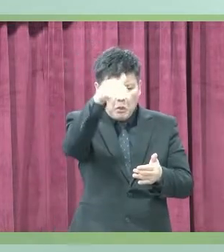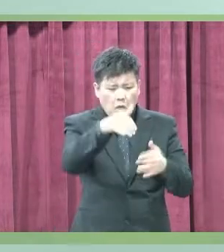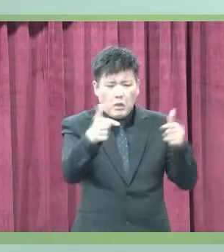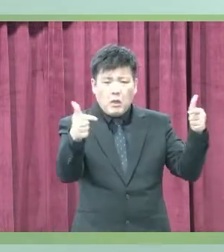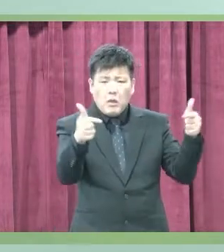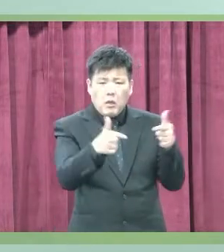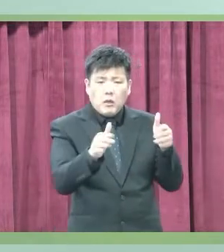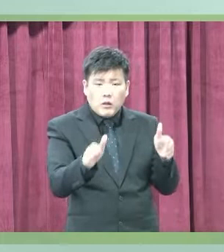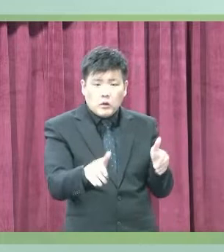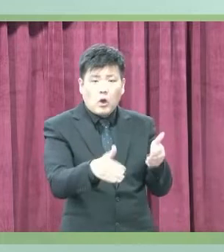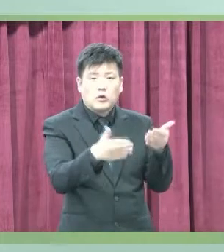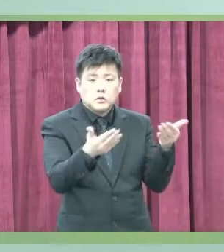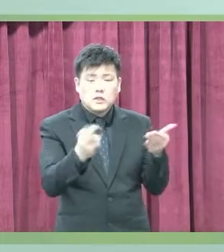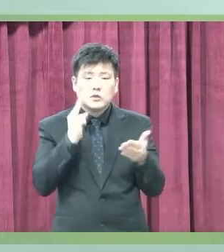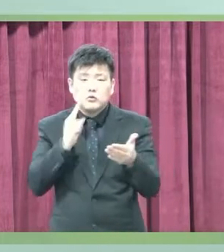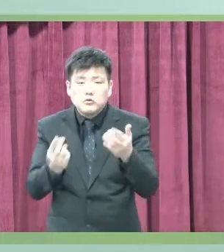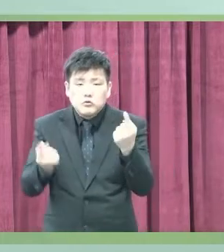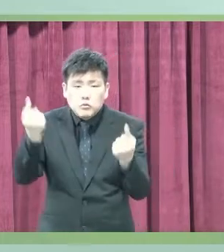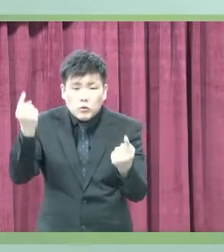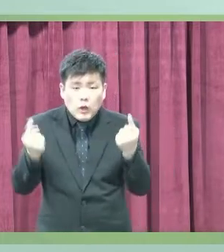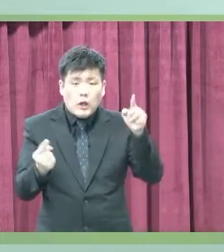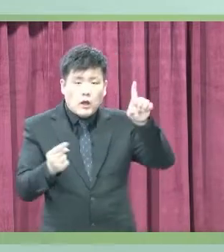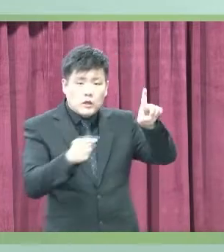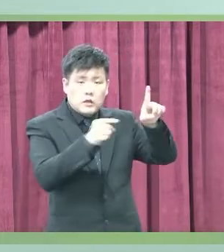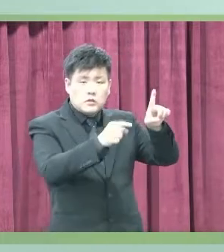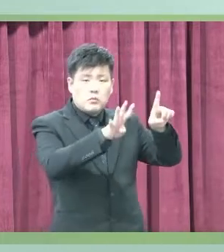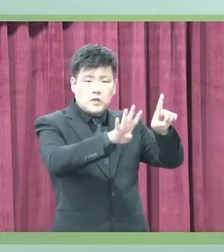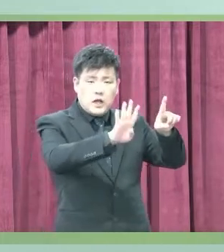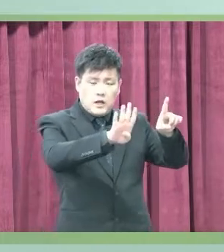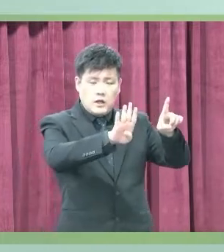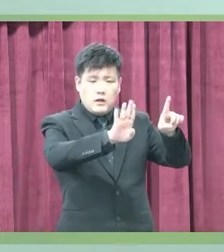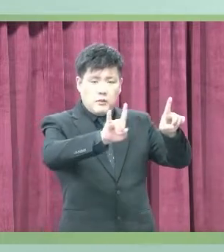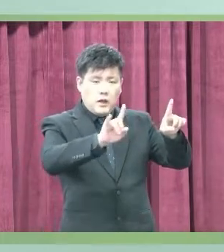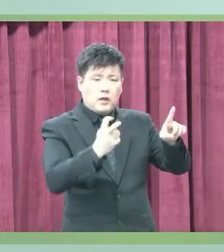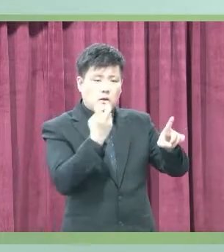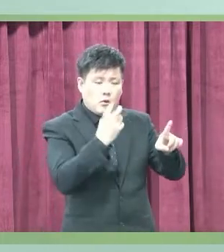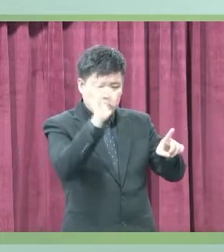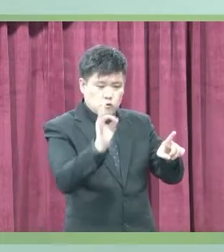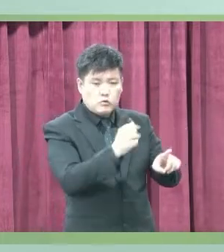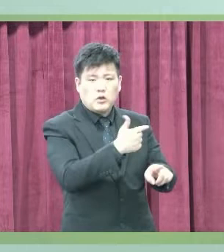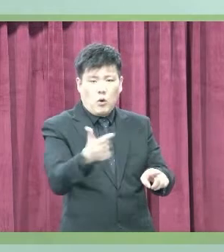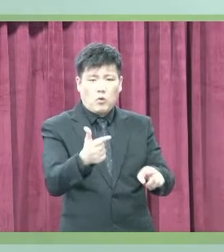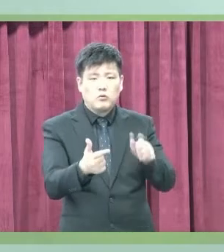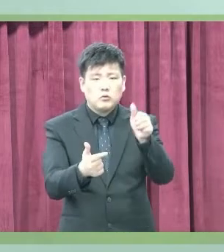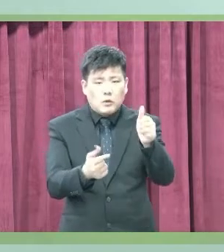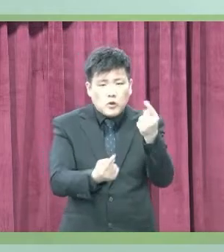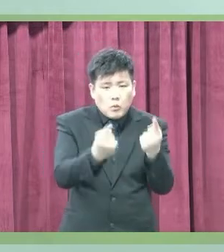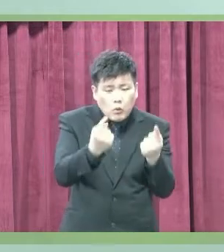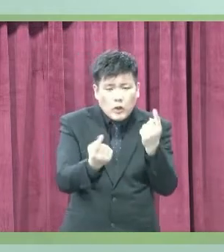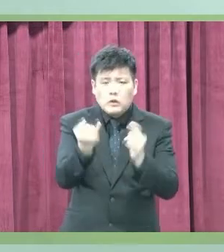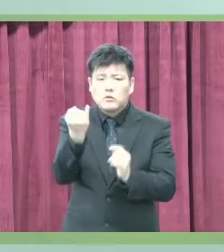경증이 중증에 비해 1.4배 정도의 그 수검률이 높고 중경증 모두 남성보다는 여성의 수검률이